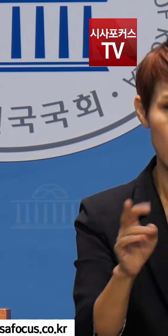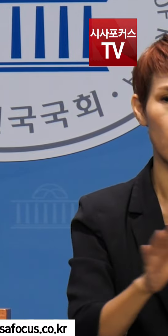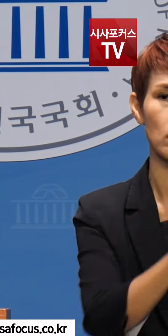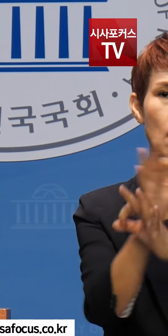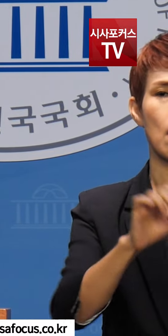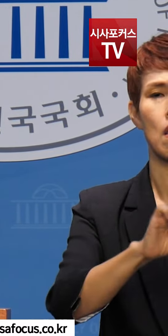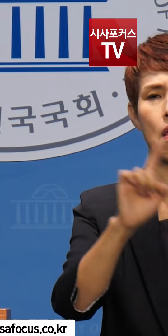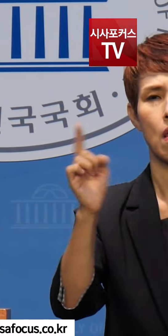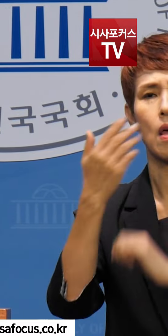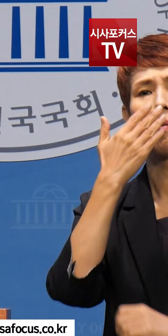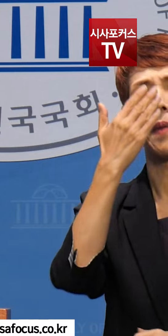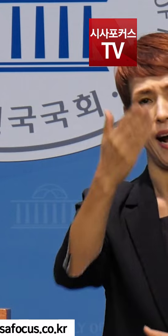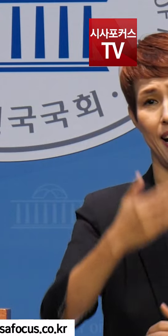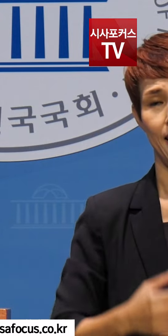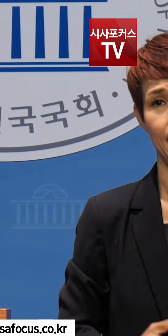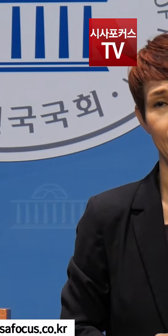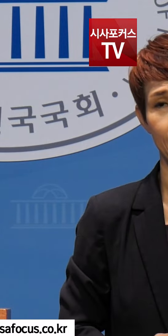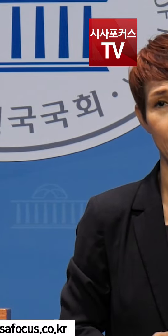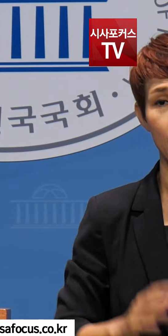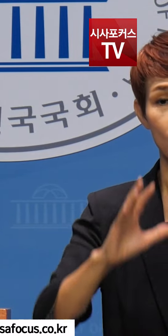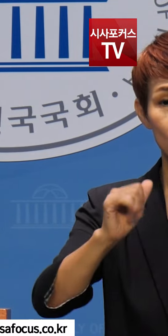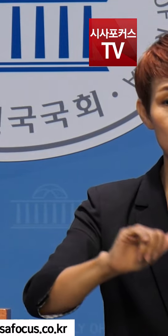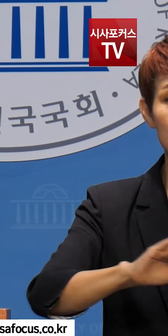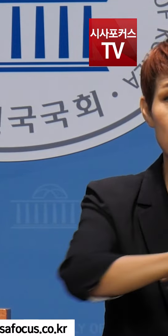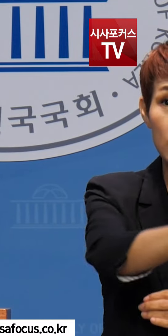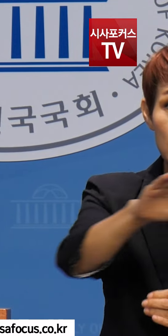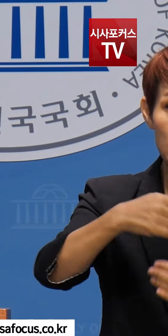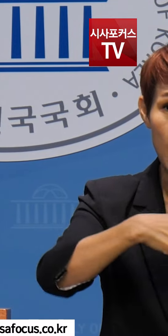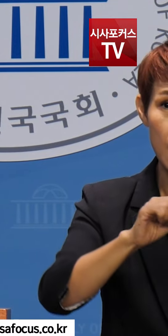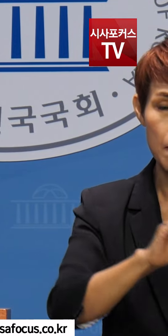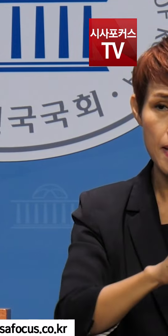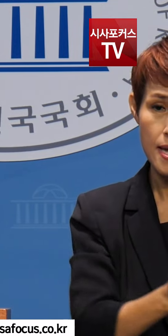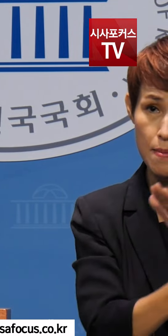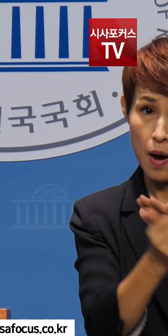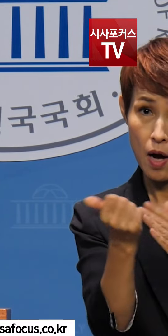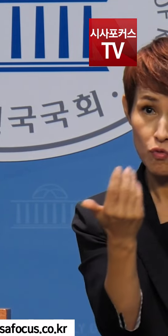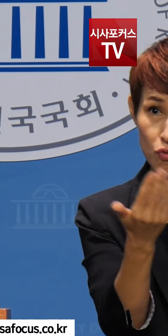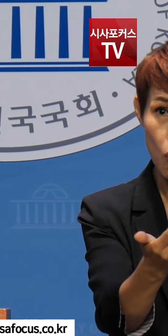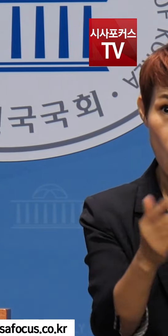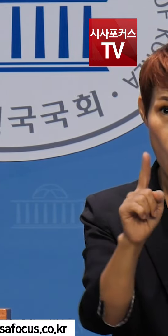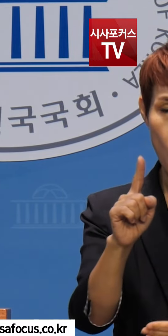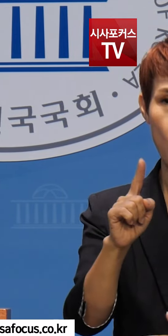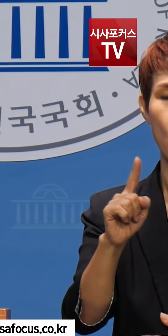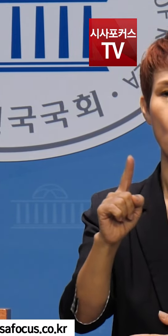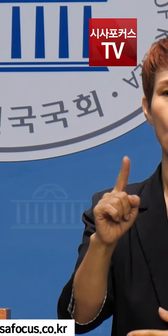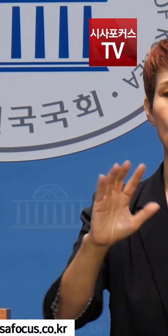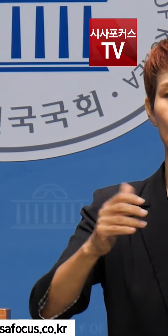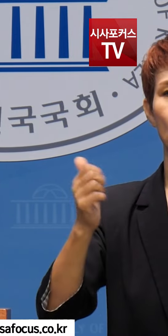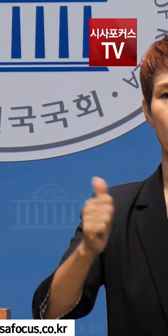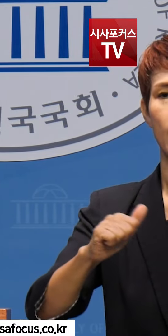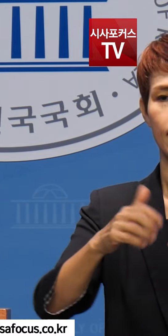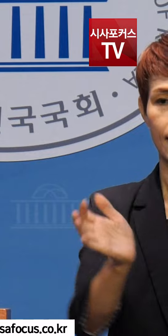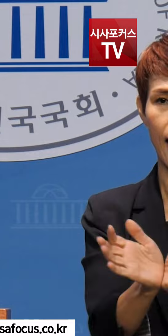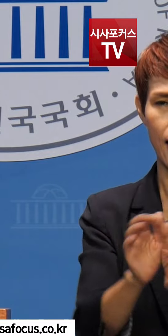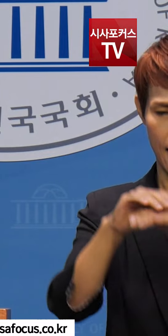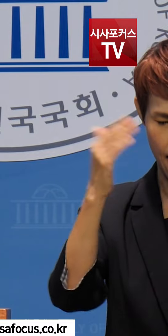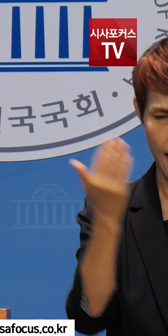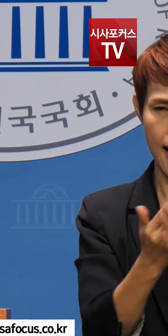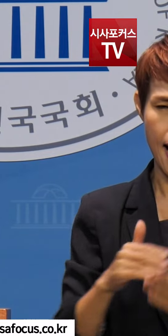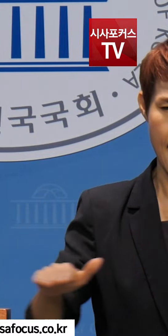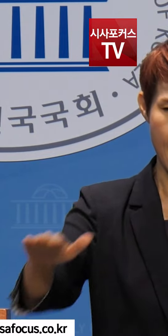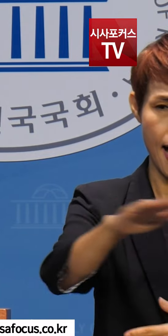있습니다. 국민 마음의 희망이 불시는 국회의 모든 정당이 민생을 위해 머리를 맞댈